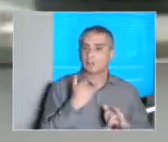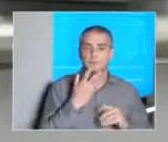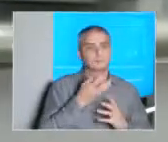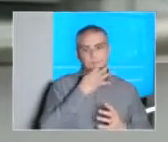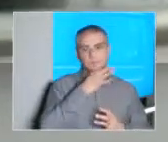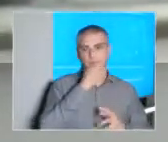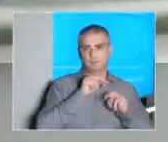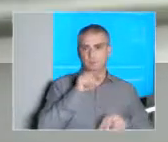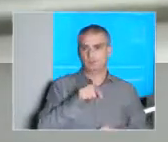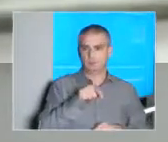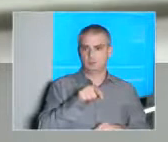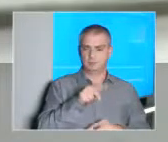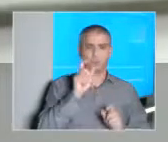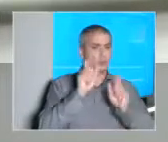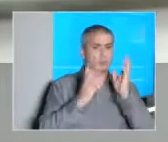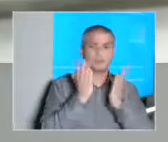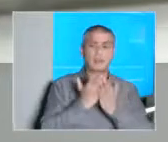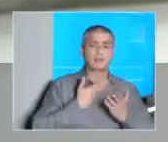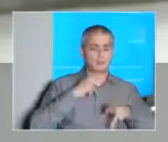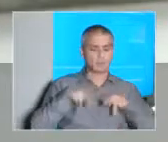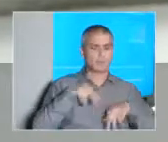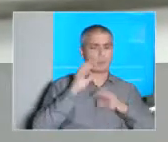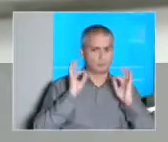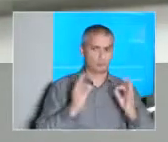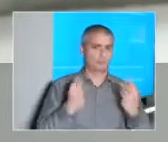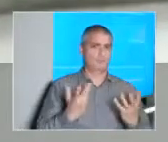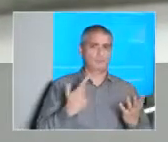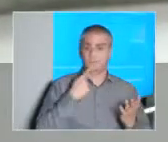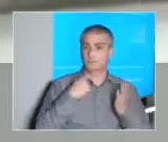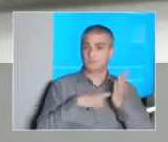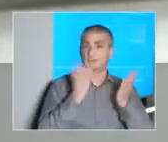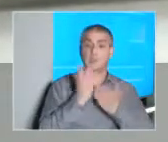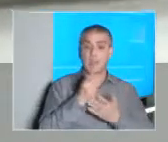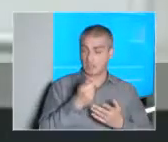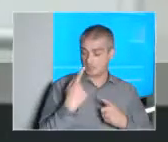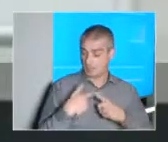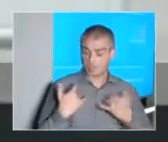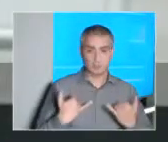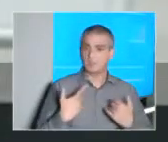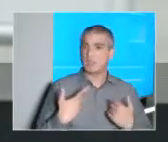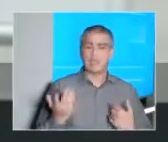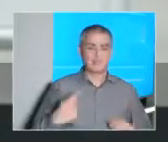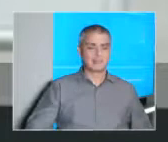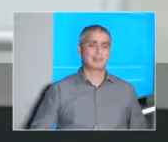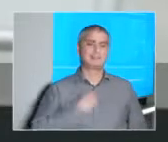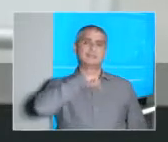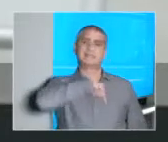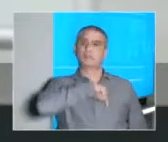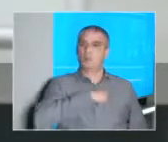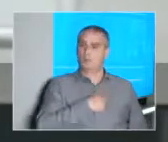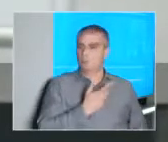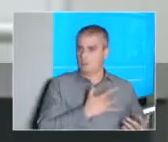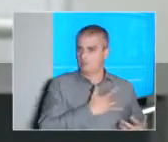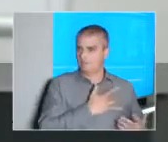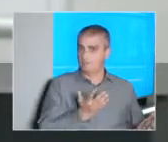לעדנה בעניין הזה. זאת אומרת שהתושבים האלעתים יקבלו טיפולים. ואני אתן לך דוגמה. באלעת, נכון, להיום אין צינטורים.